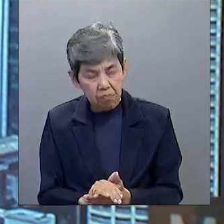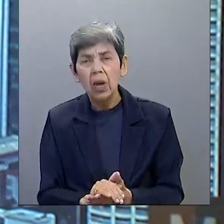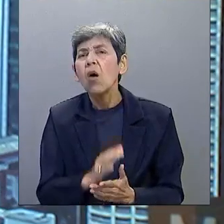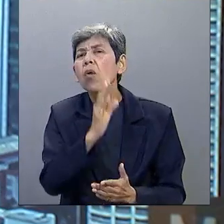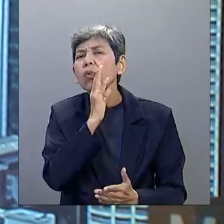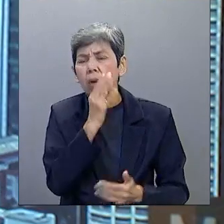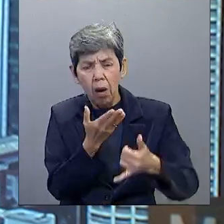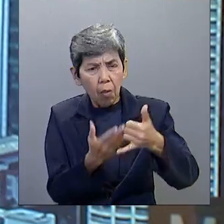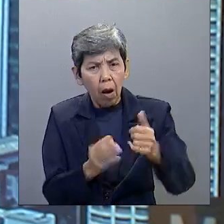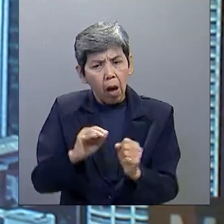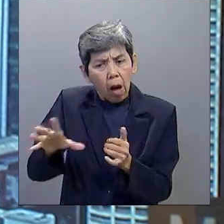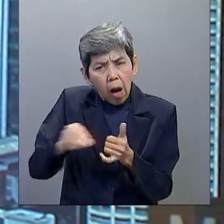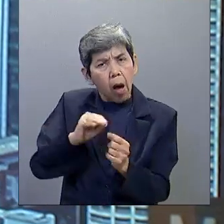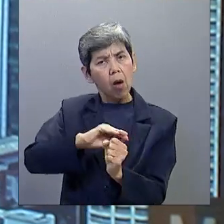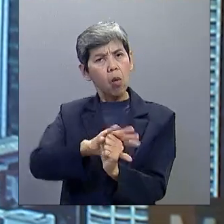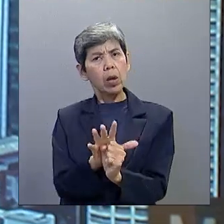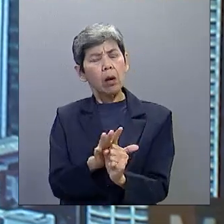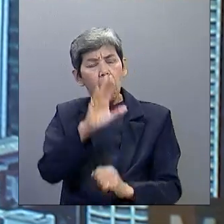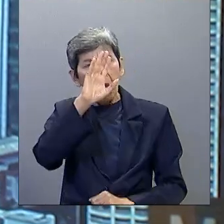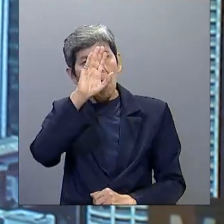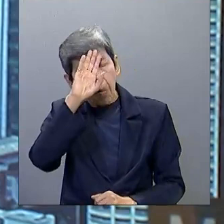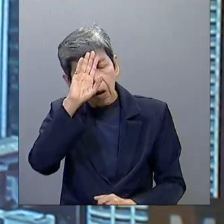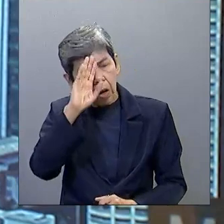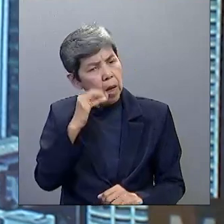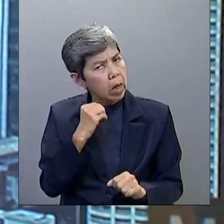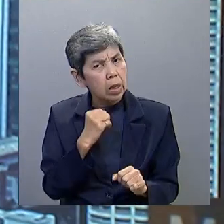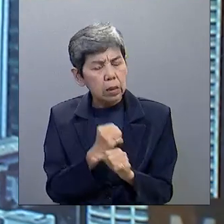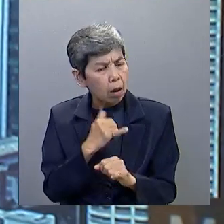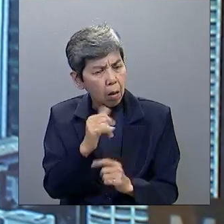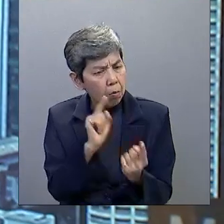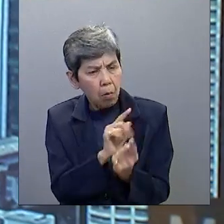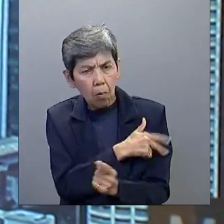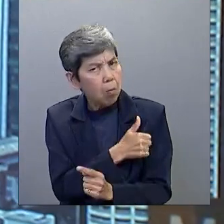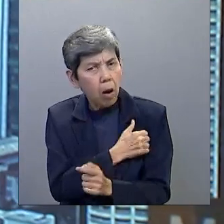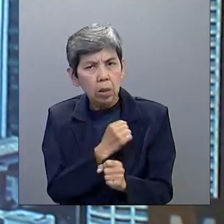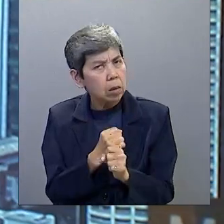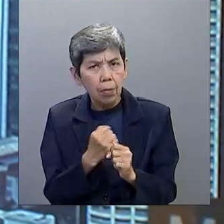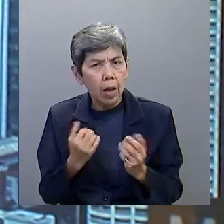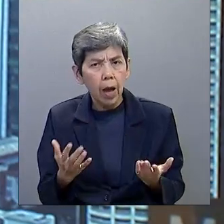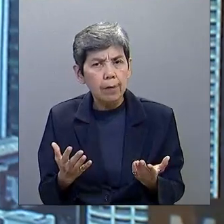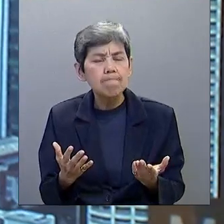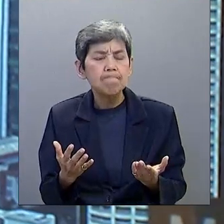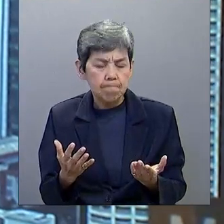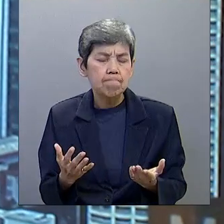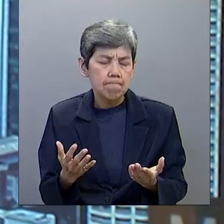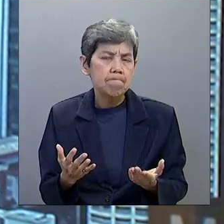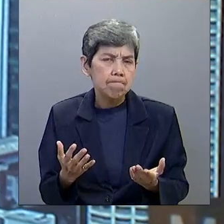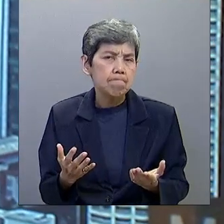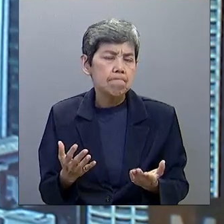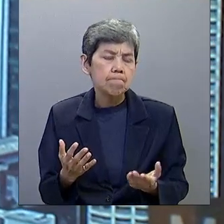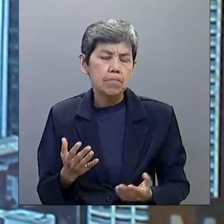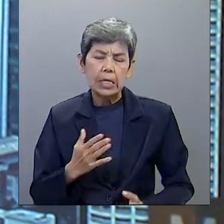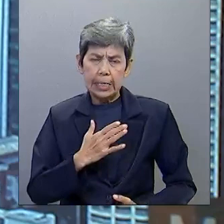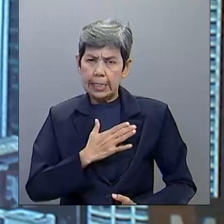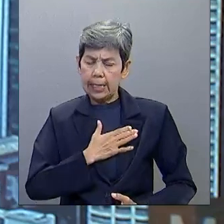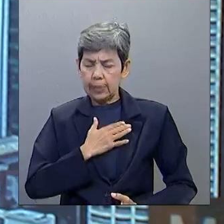าพี่ๆเขาติดโควิดหรือถ้าป่วยขึ้นมาเขาจะเข้าสู่ระบบสาธารณสุขอย่างไรตรงนี้เนี่ยล่ะค่ะที่ต้องบอกว่าเ